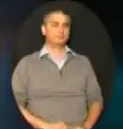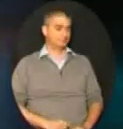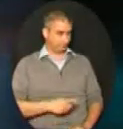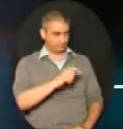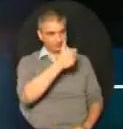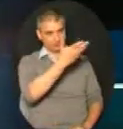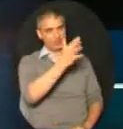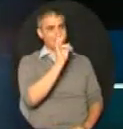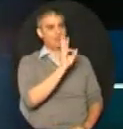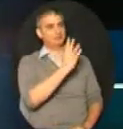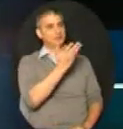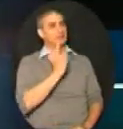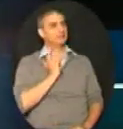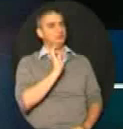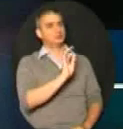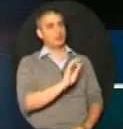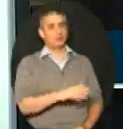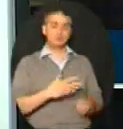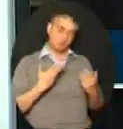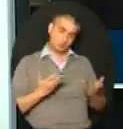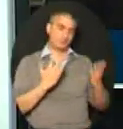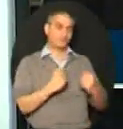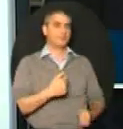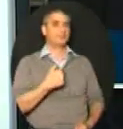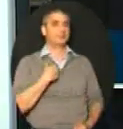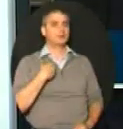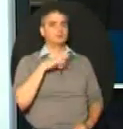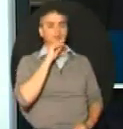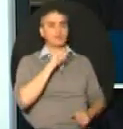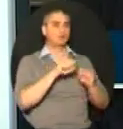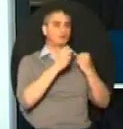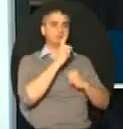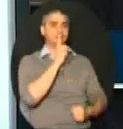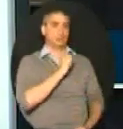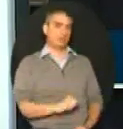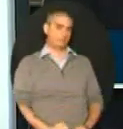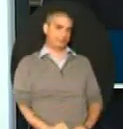את ראשונה, טליה ששון, קריאה אישית. טוב, אני רוצה לדבר על שוברים שתיקה.